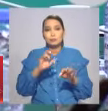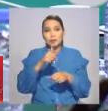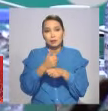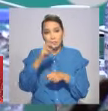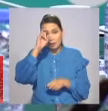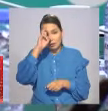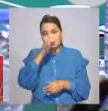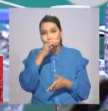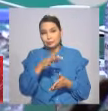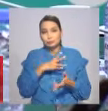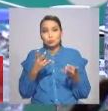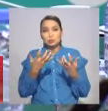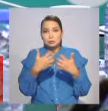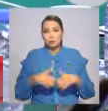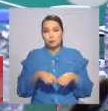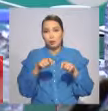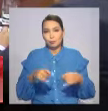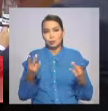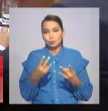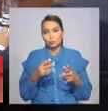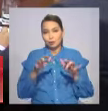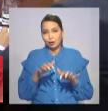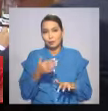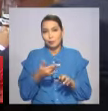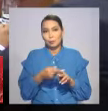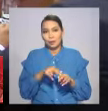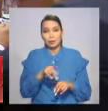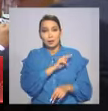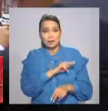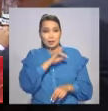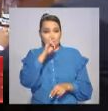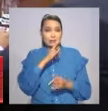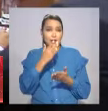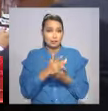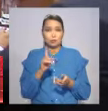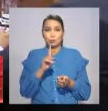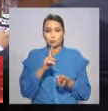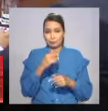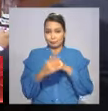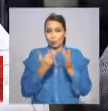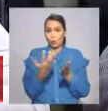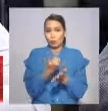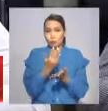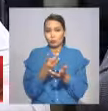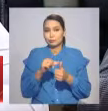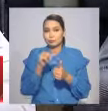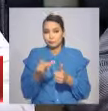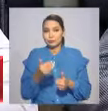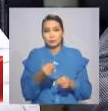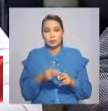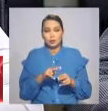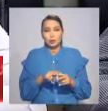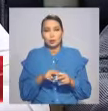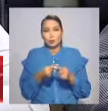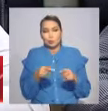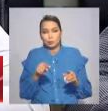на цифровизации. И если в целом в этой сфере у Казахстана есть определенные успехи, то по отдельным конкретным отраслям